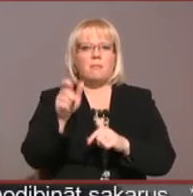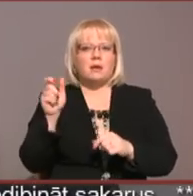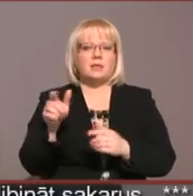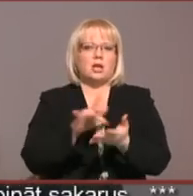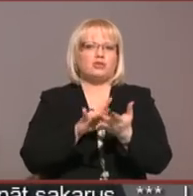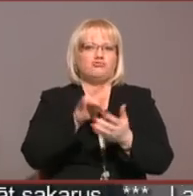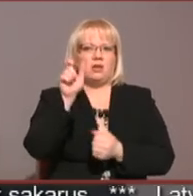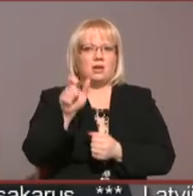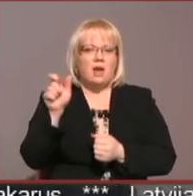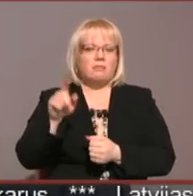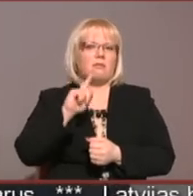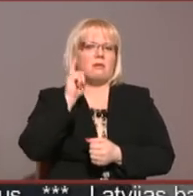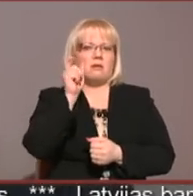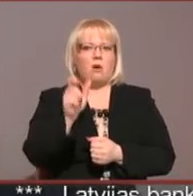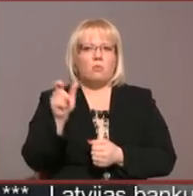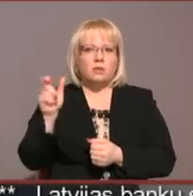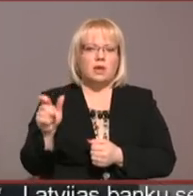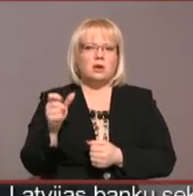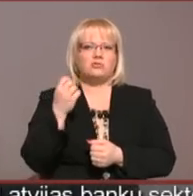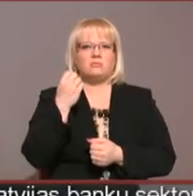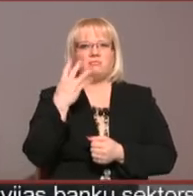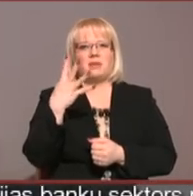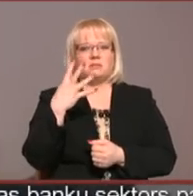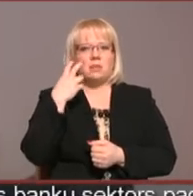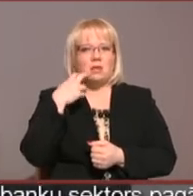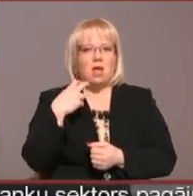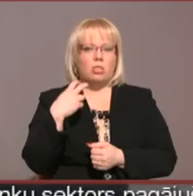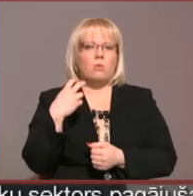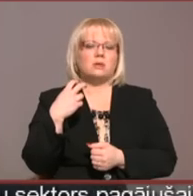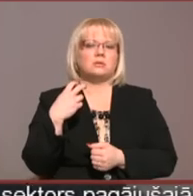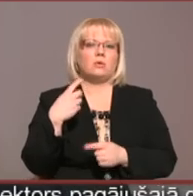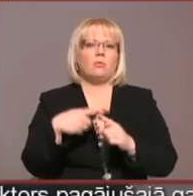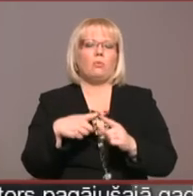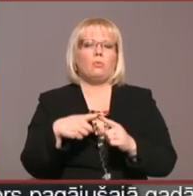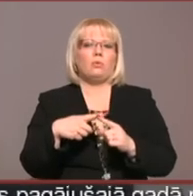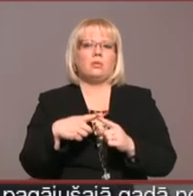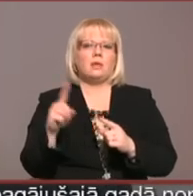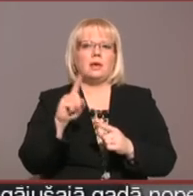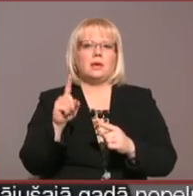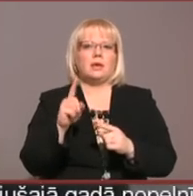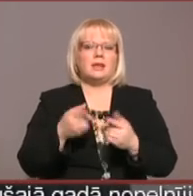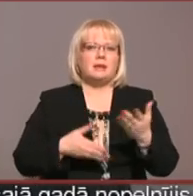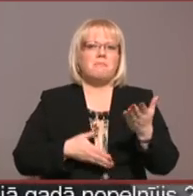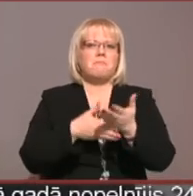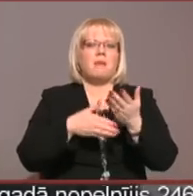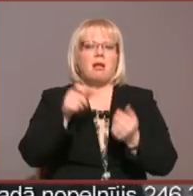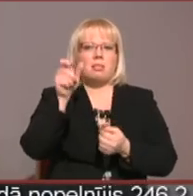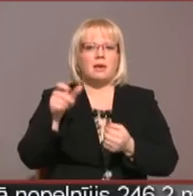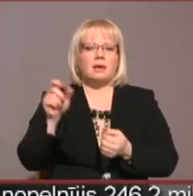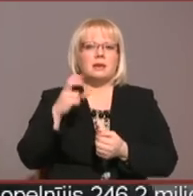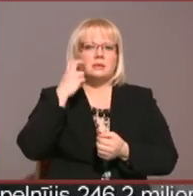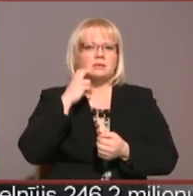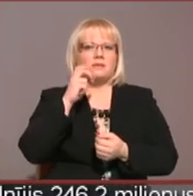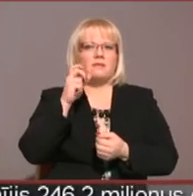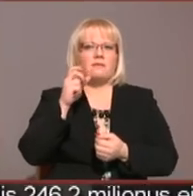čigāni, jaunieši 18 gados. Un tad ir izpalīgi, kas